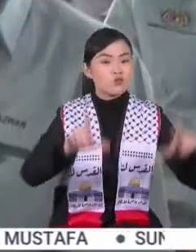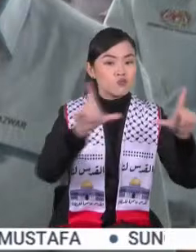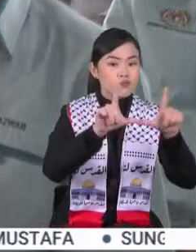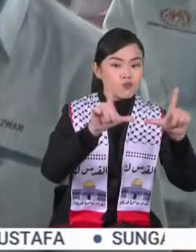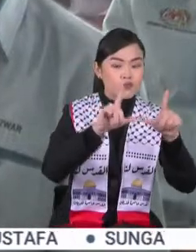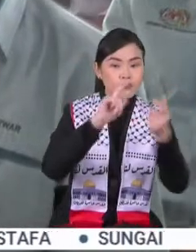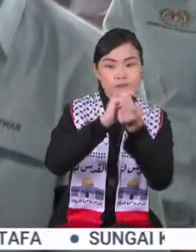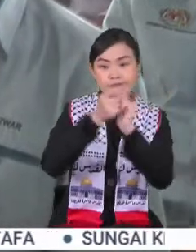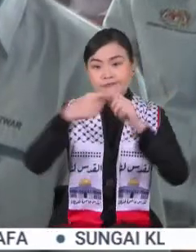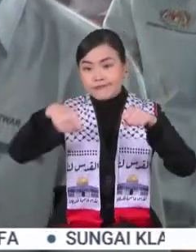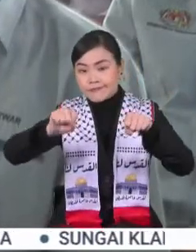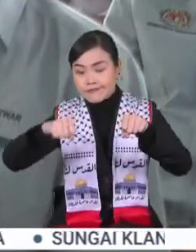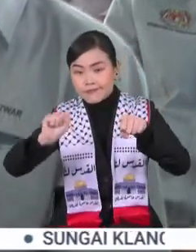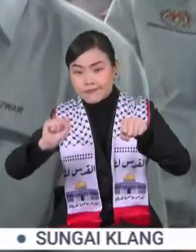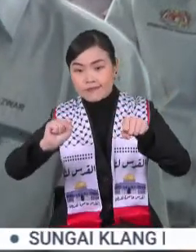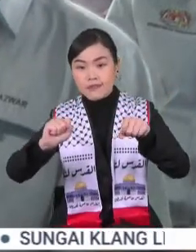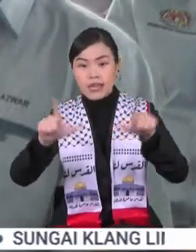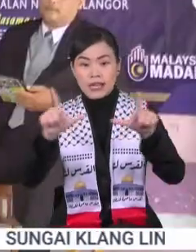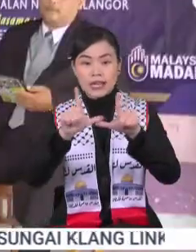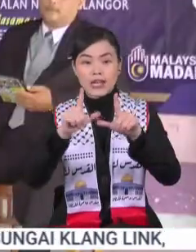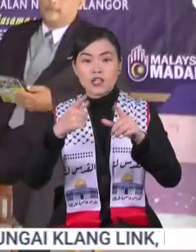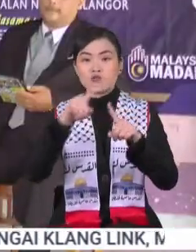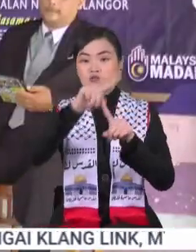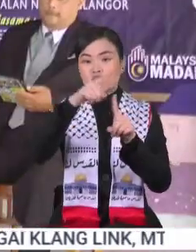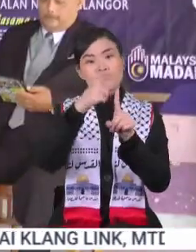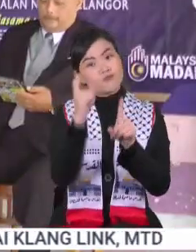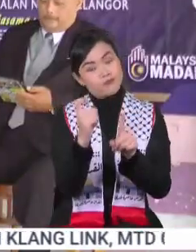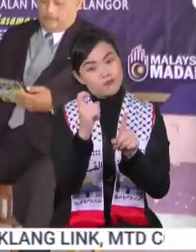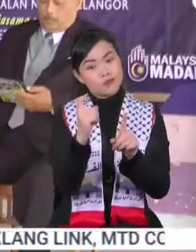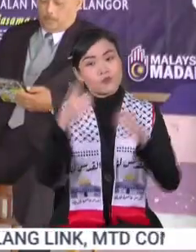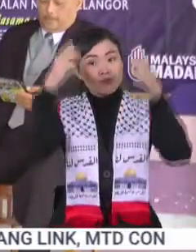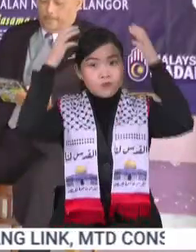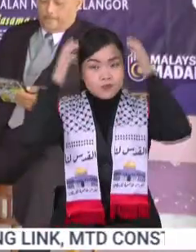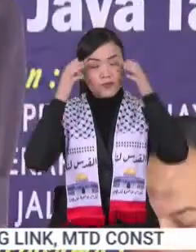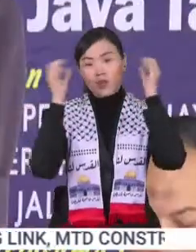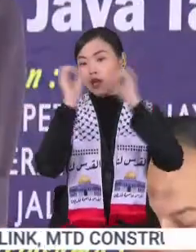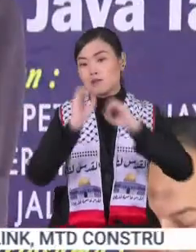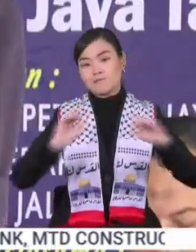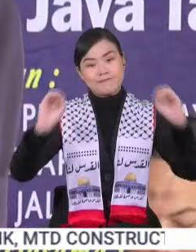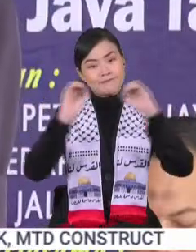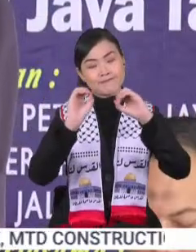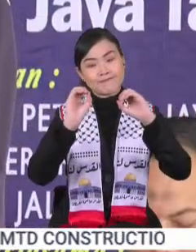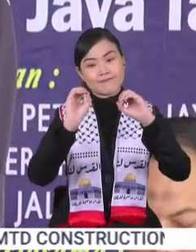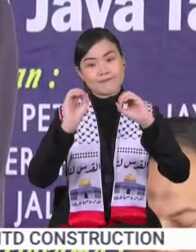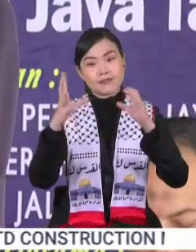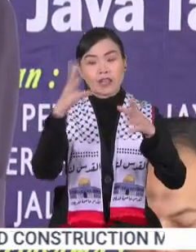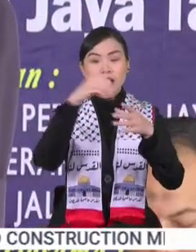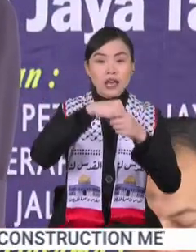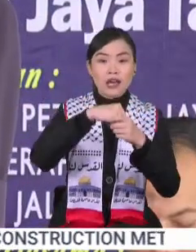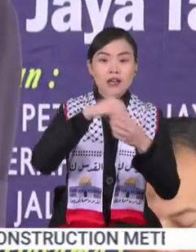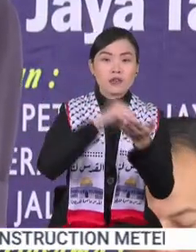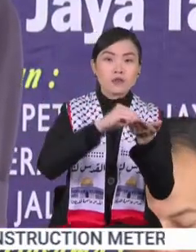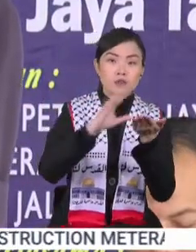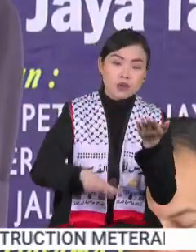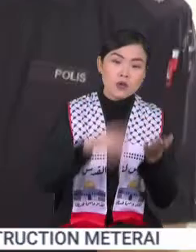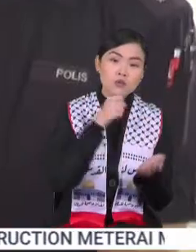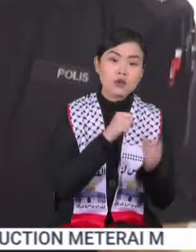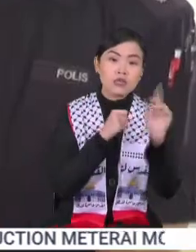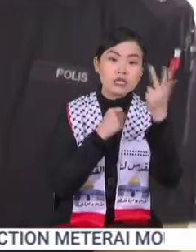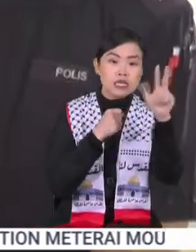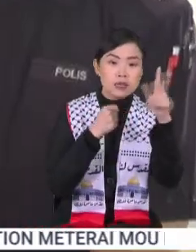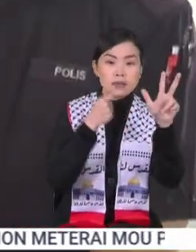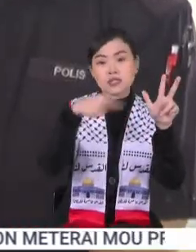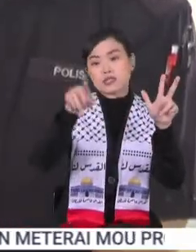motosikal lesen kenderaan tamat tempoh dan tidak memakai topi keleda ia membabitkan pelajar berusia 13 hingga 17